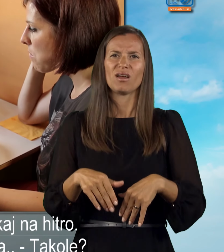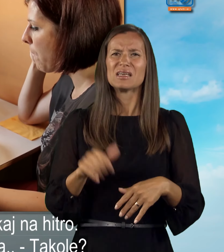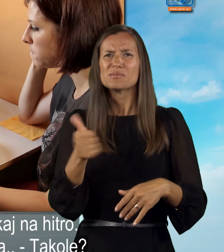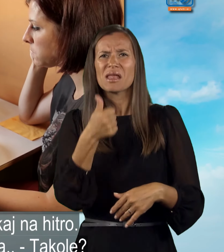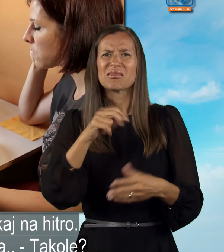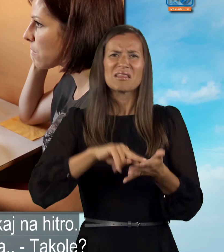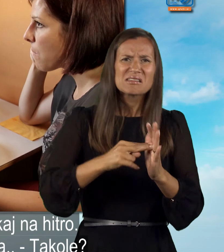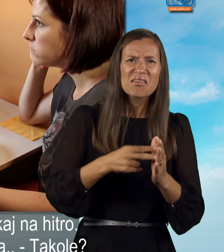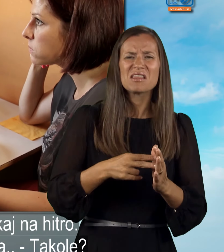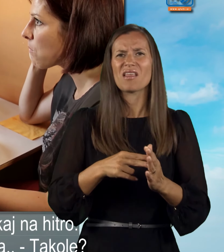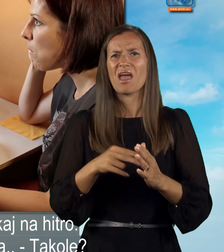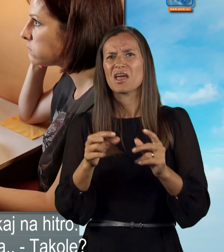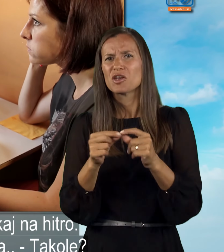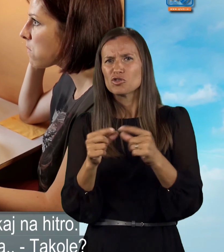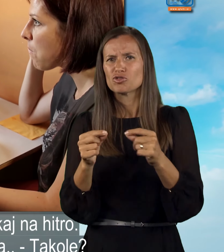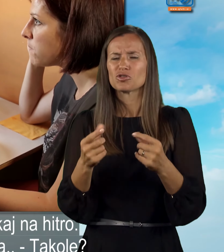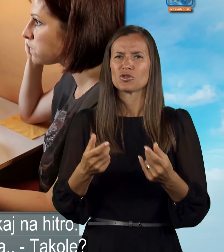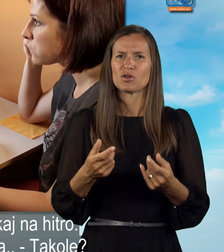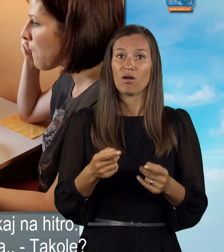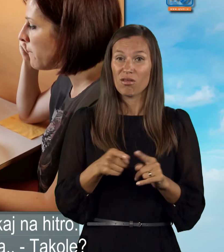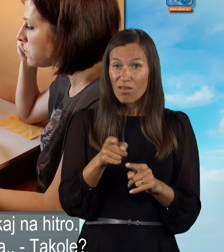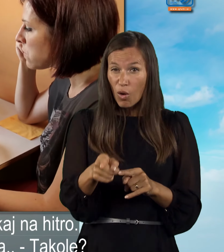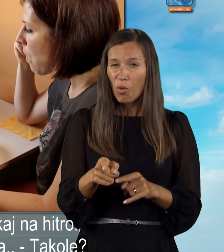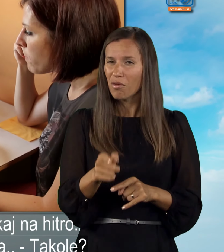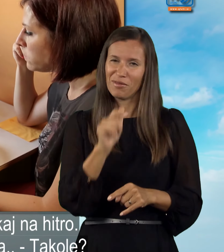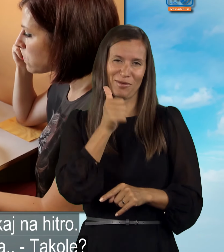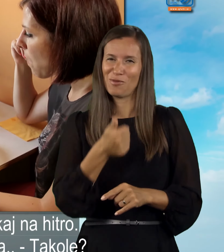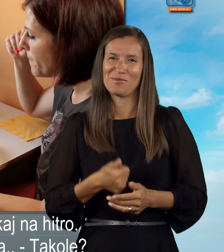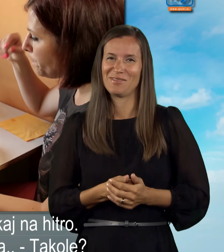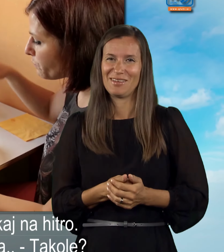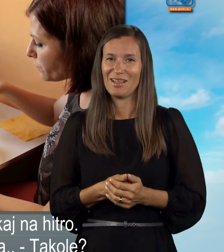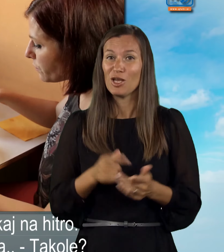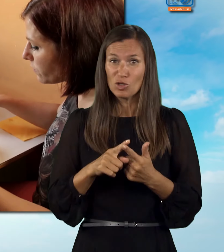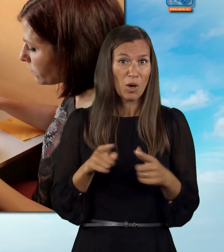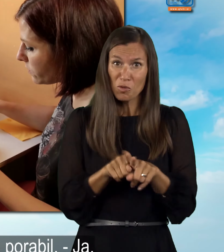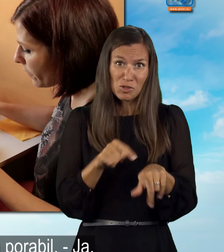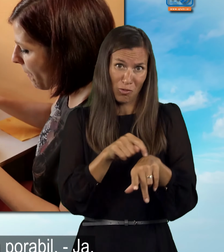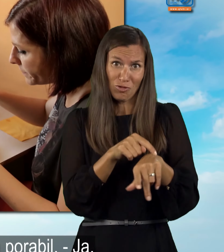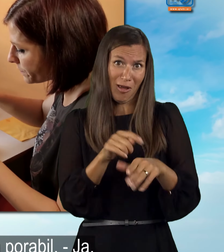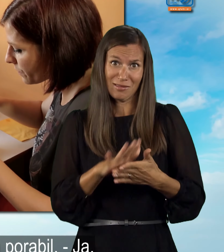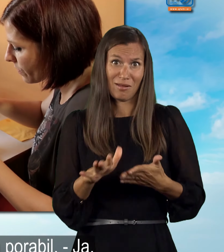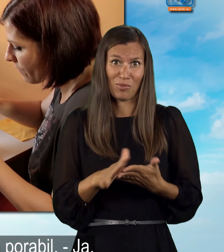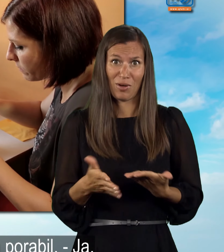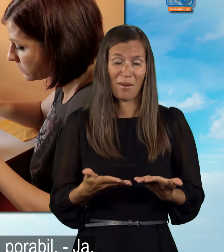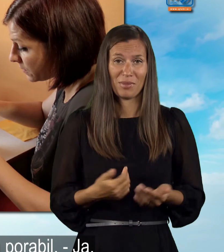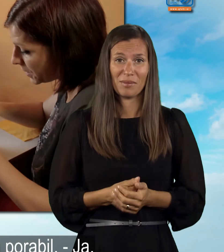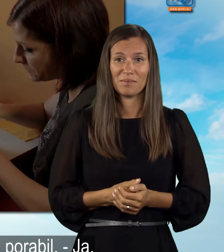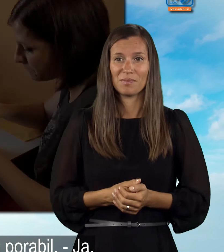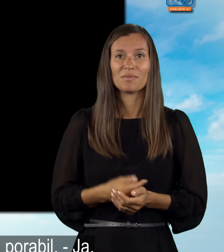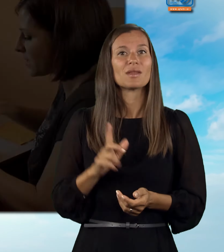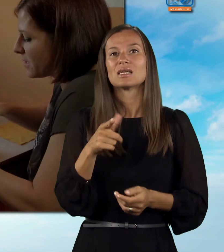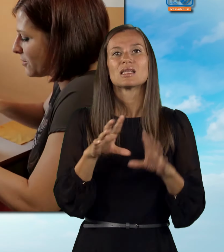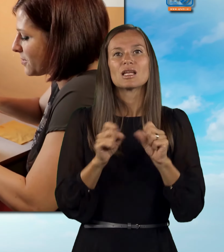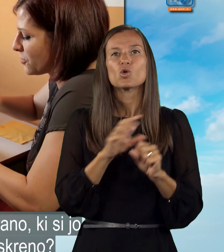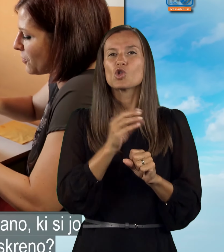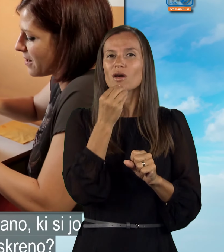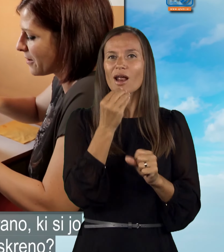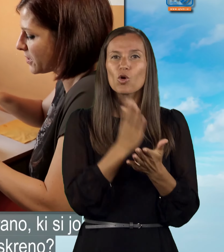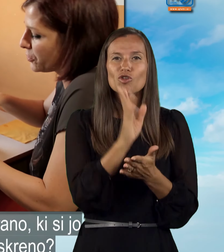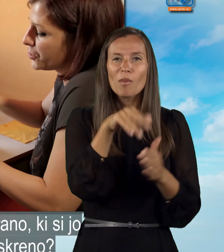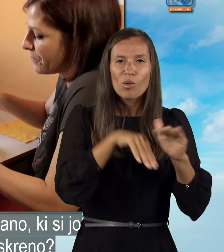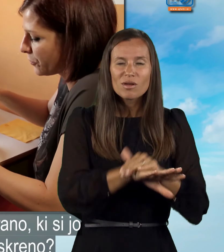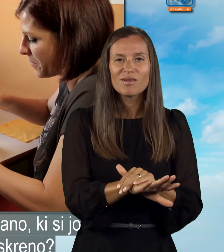hiter, spet testenine, riž, takole, ne. Čeprav bi isto centa porabil, ne. Kaj si naredil z